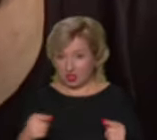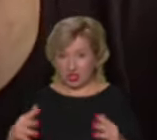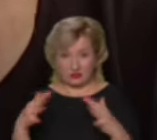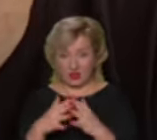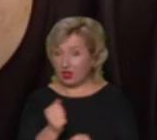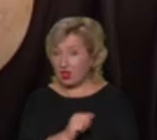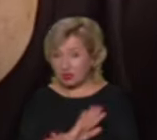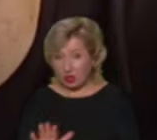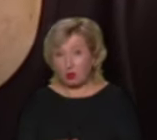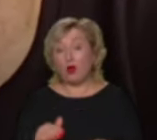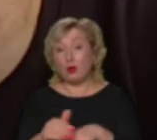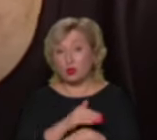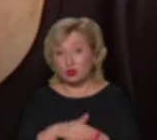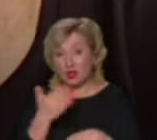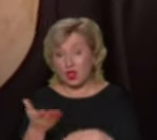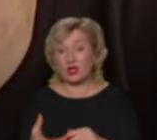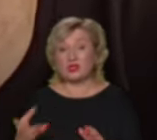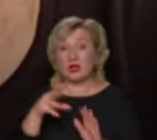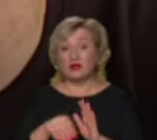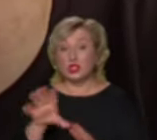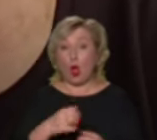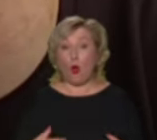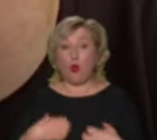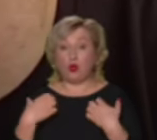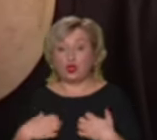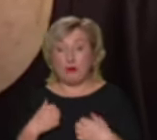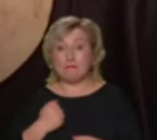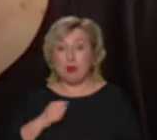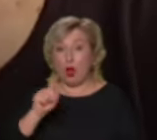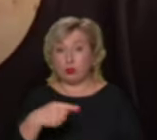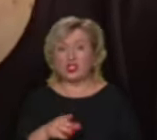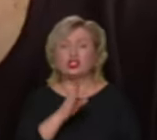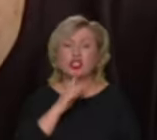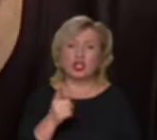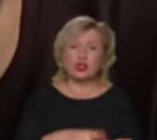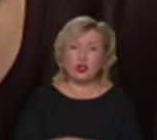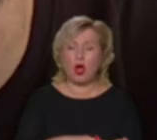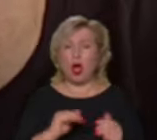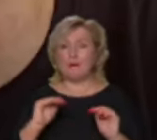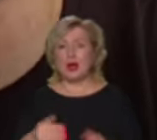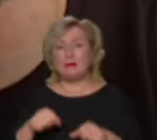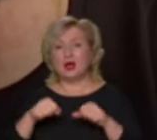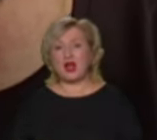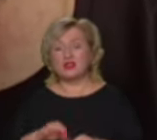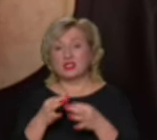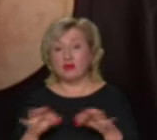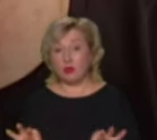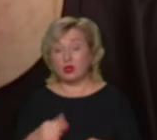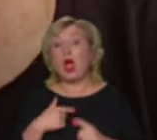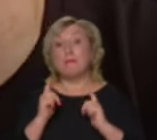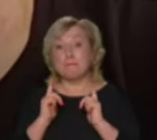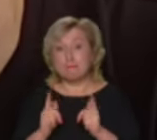вам, будь ласка, закидуються всі ужастики на кшталт мобілізації жінок, обмеження прав і свобод. Хоча я погоджуюся